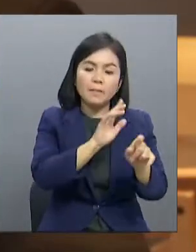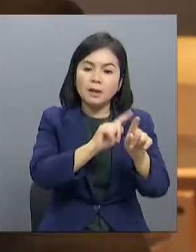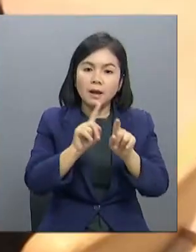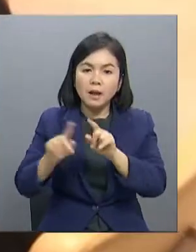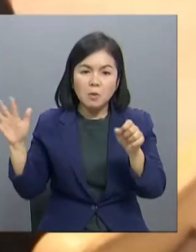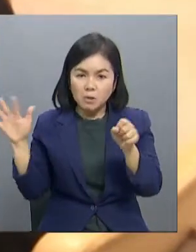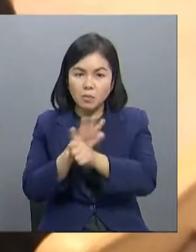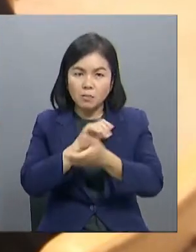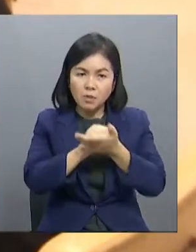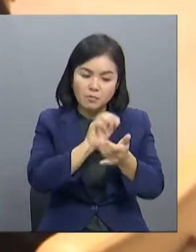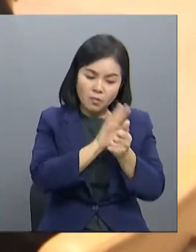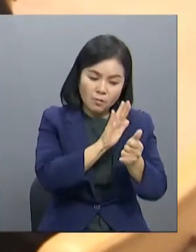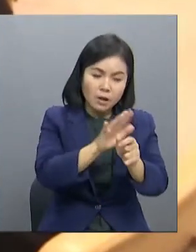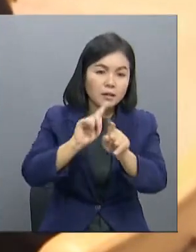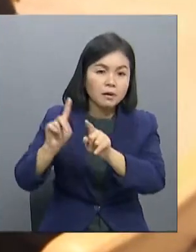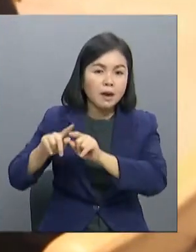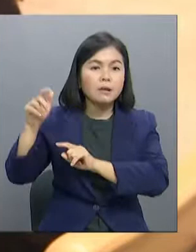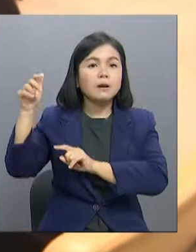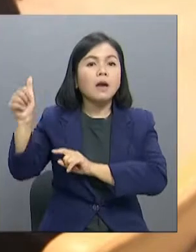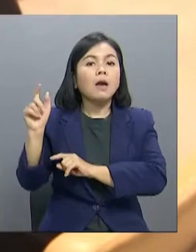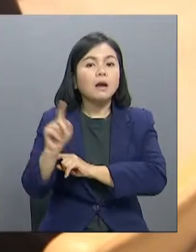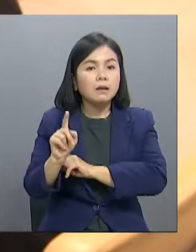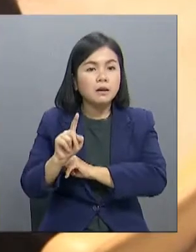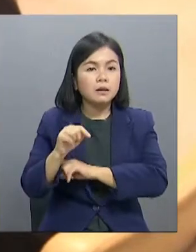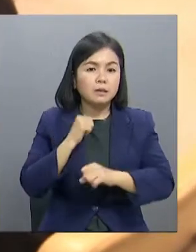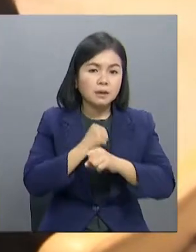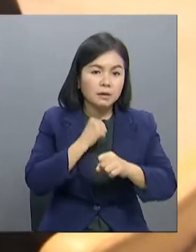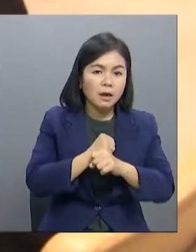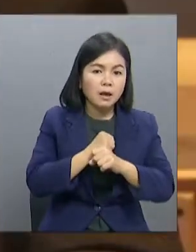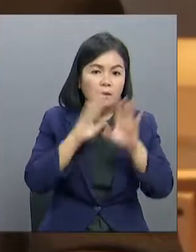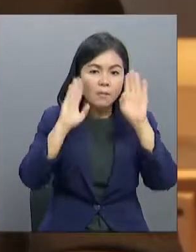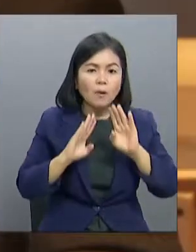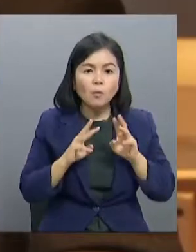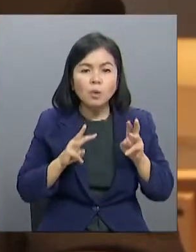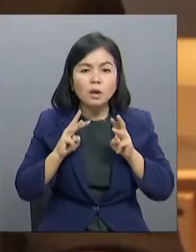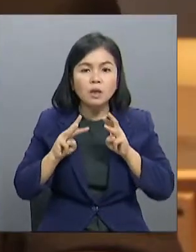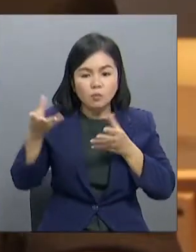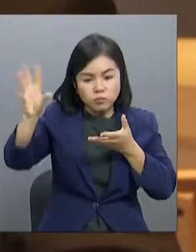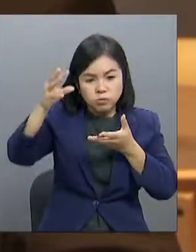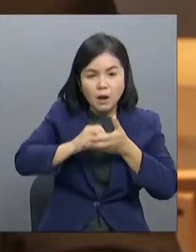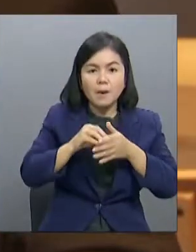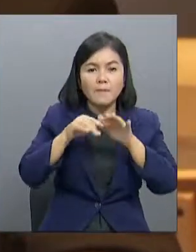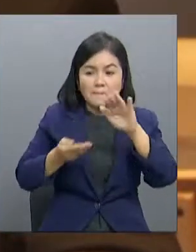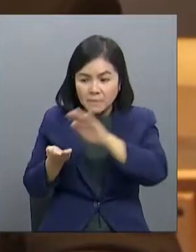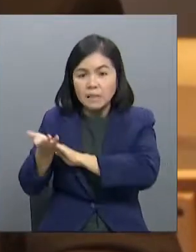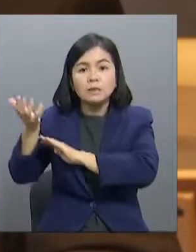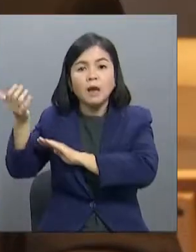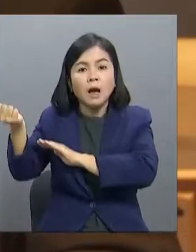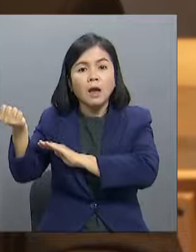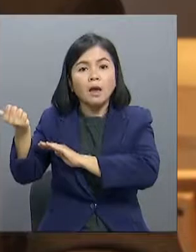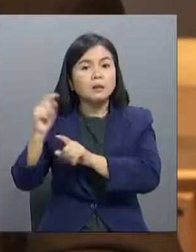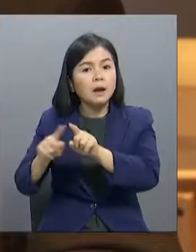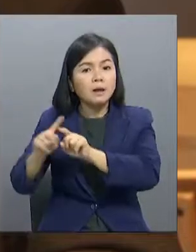ครันเราสามารถให้บริการในแง่การต่อเชื่อมข้อมูลในการจัดพิมพ์เอกสาร